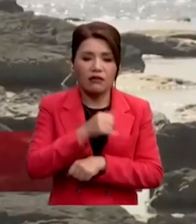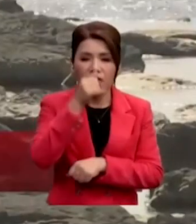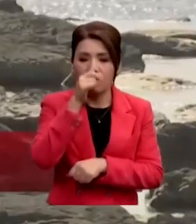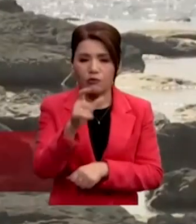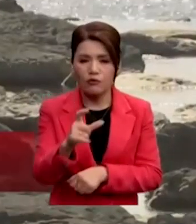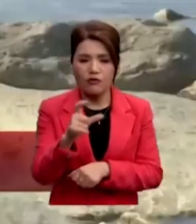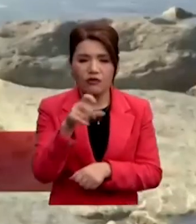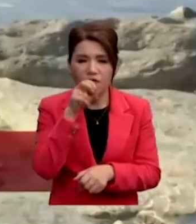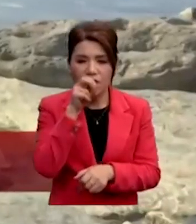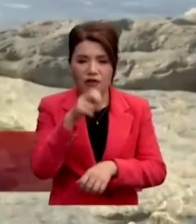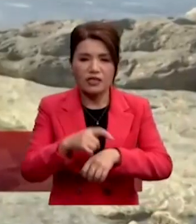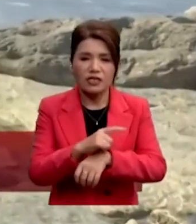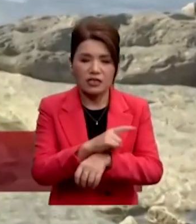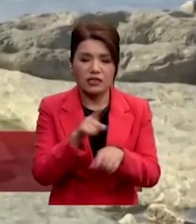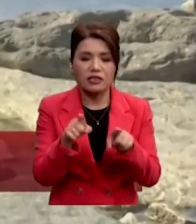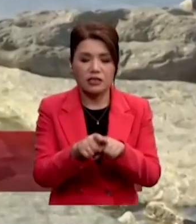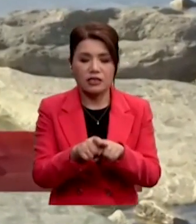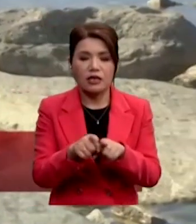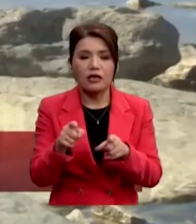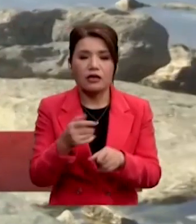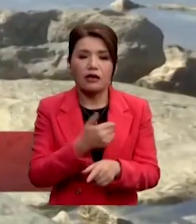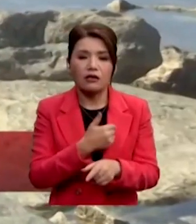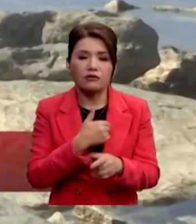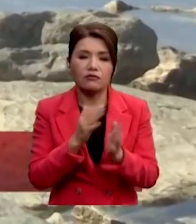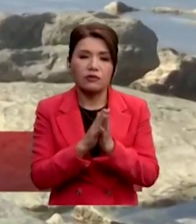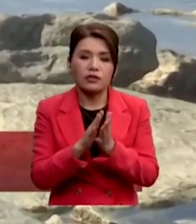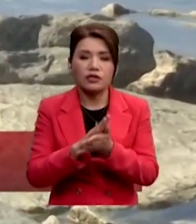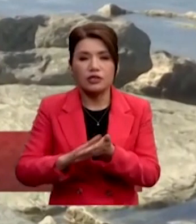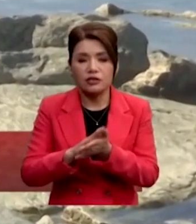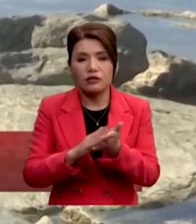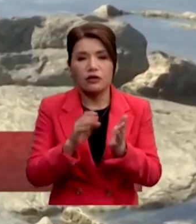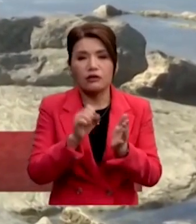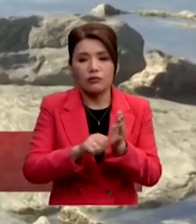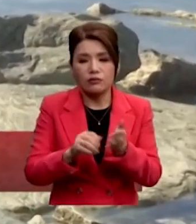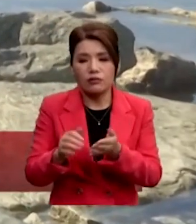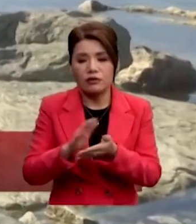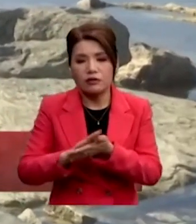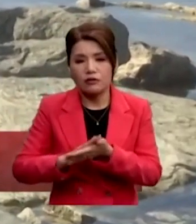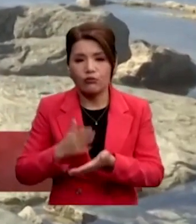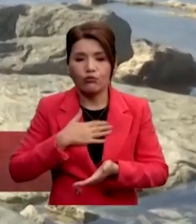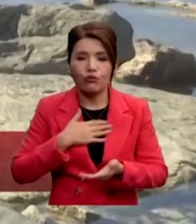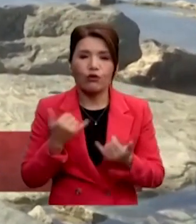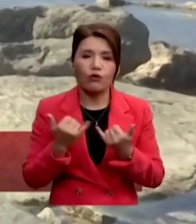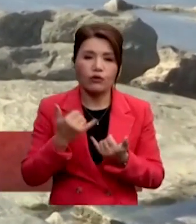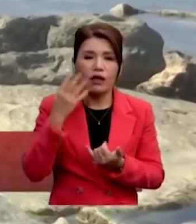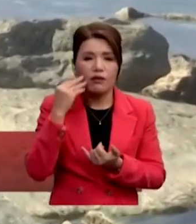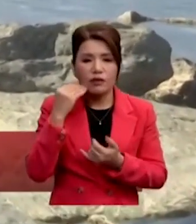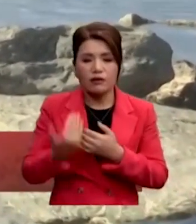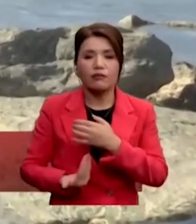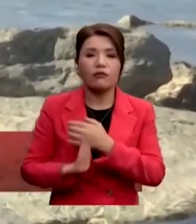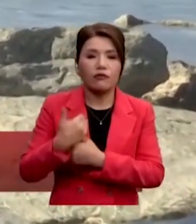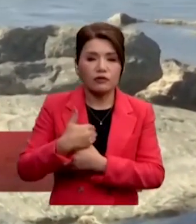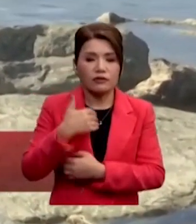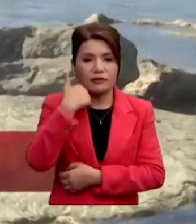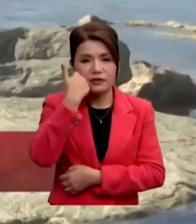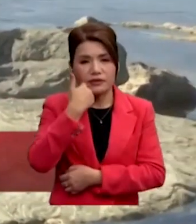Үлкен-үлкен кресалар жүрет. Айтарым мына жердегі нелерді алса, жан-жақтан адамдар келеді мысалы, мен де қонақтарым келеді Алматыдан да. Ұят